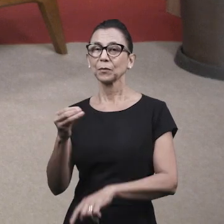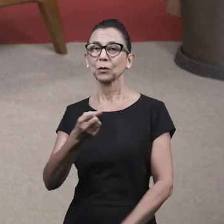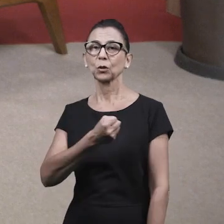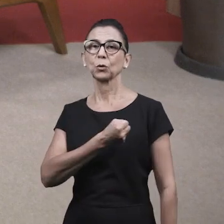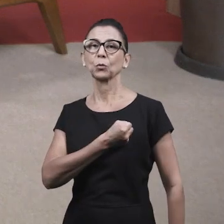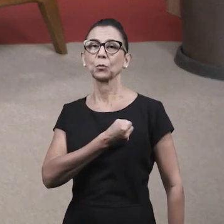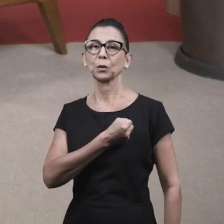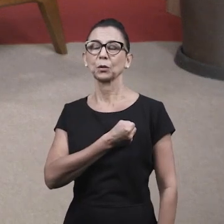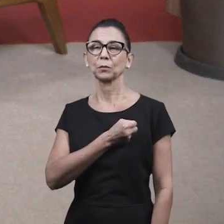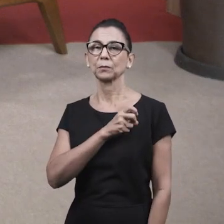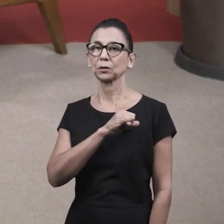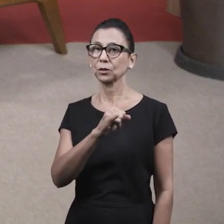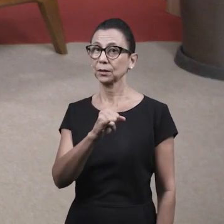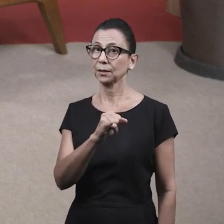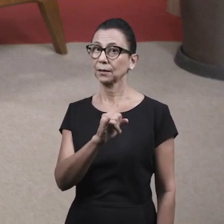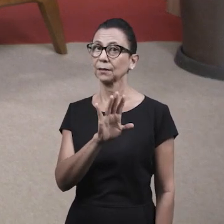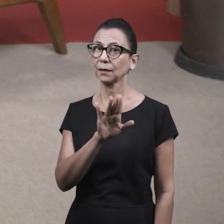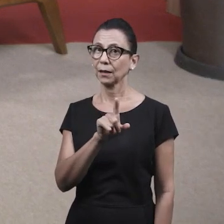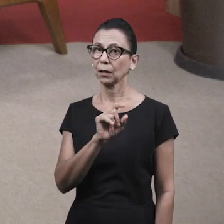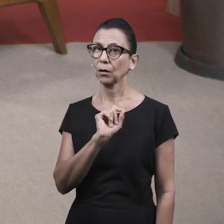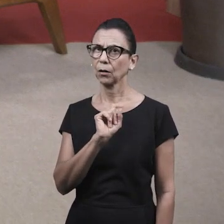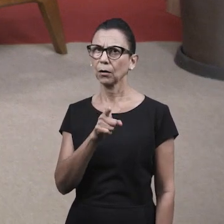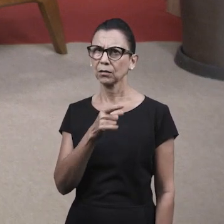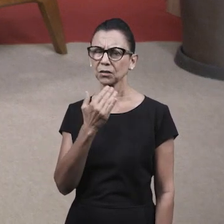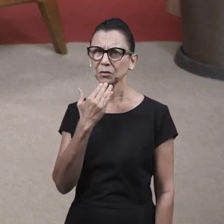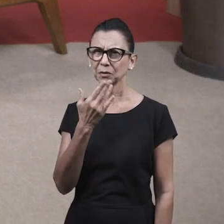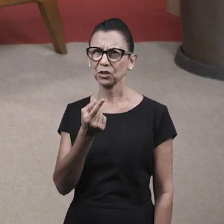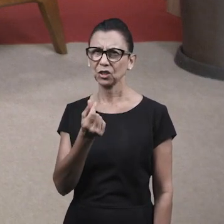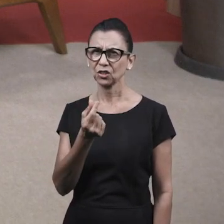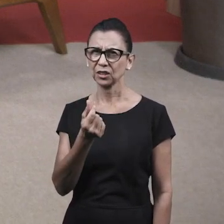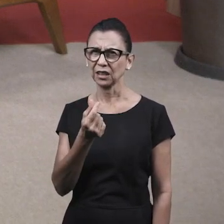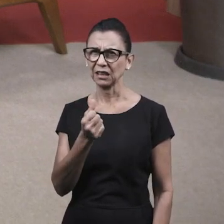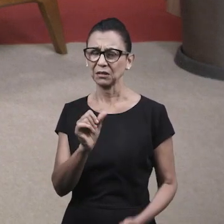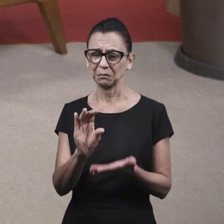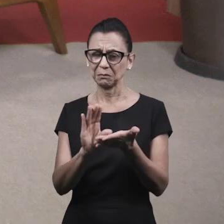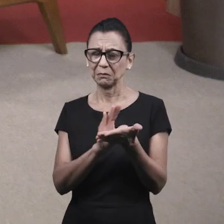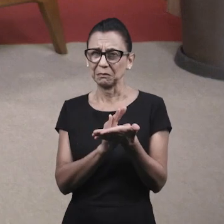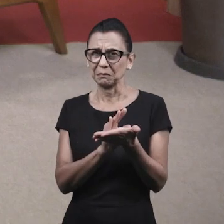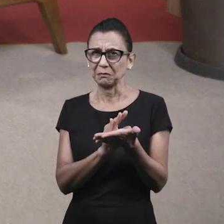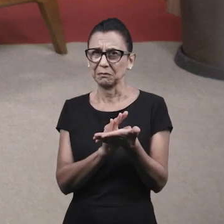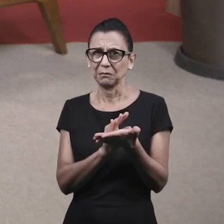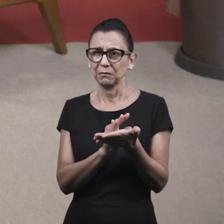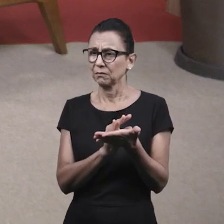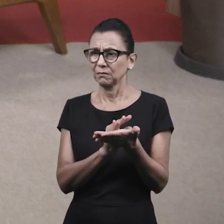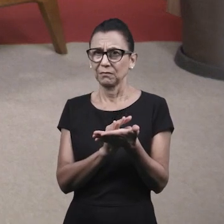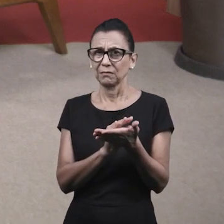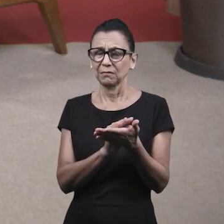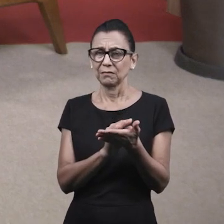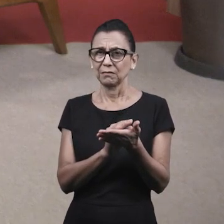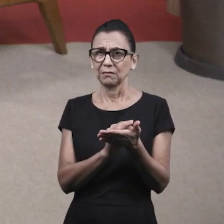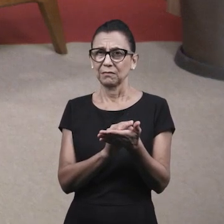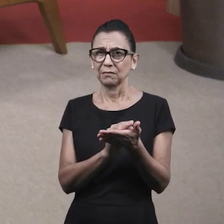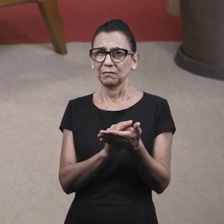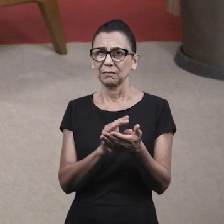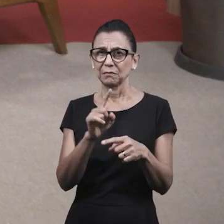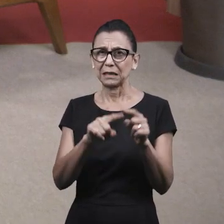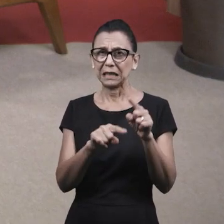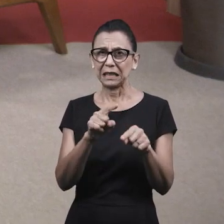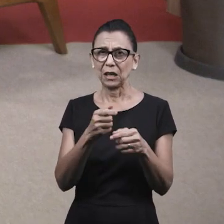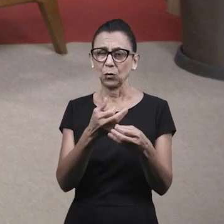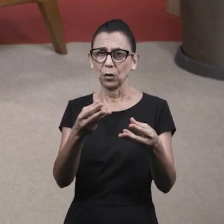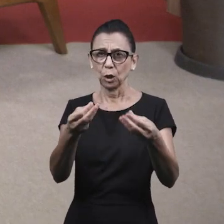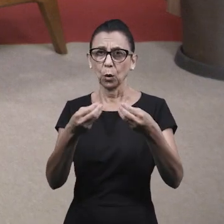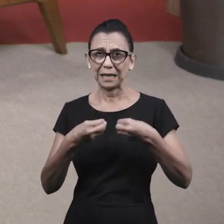vers cet appel. Je veux vous dire encore, personne ne va vous demander des contributions financières, ni même une offrande.